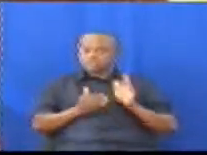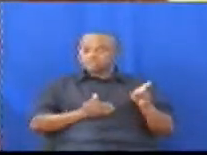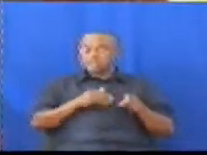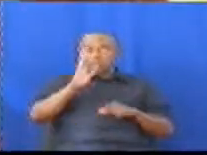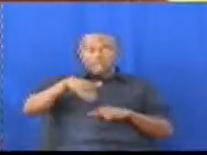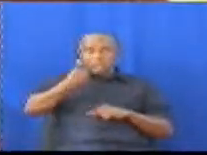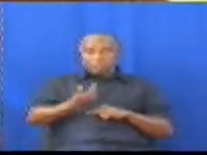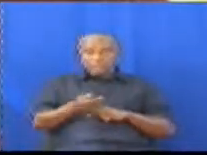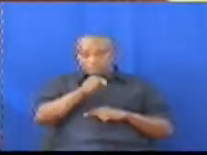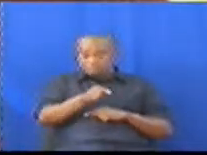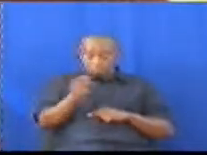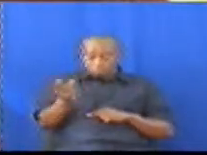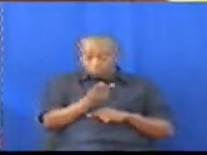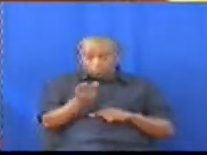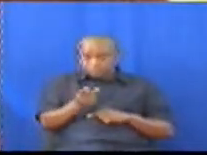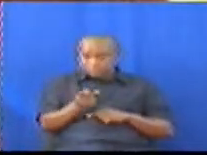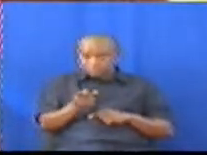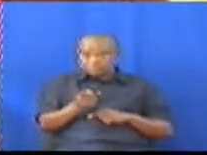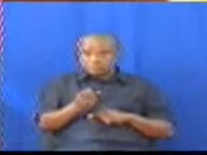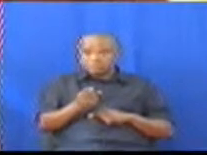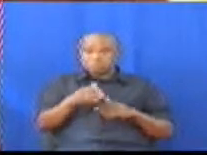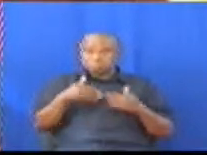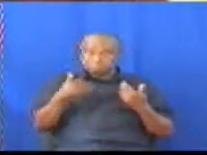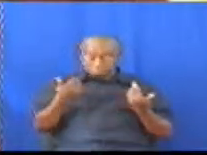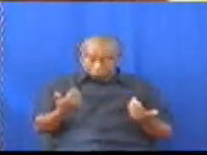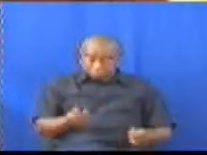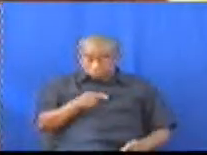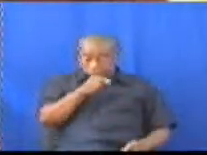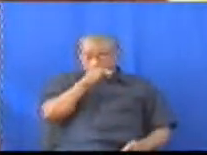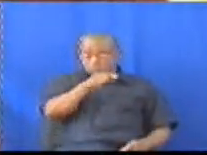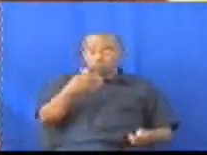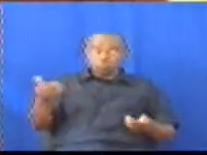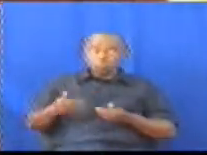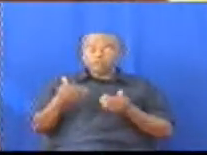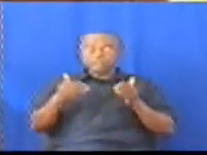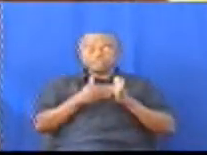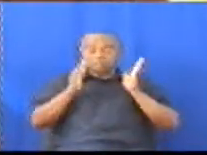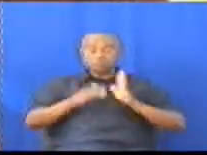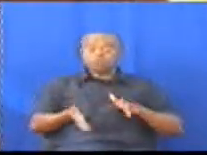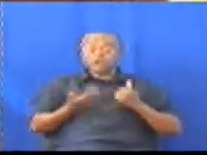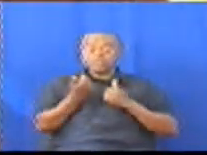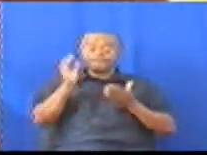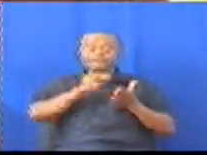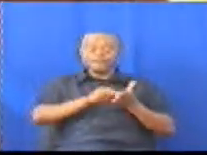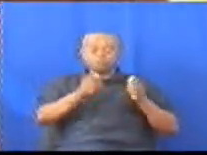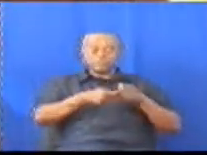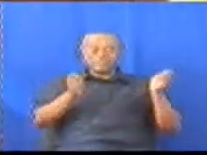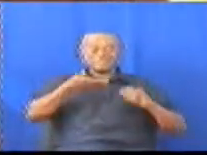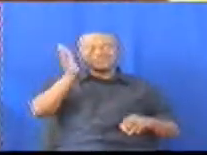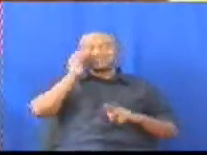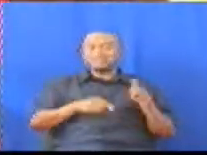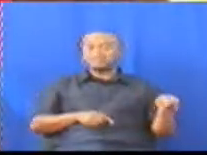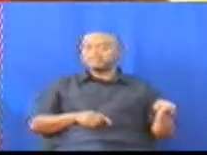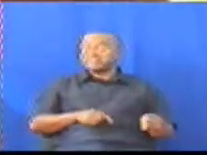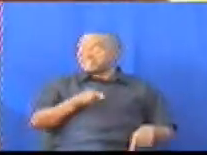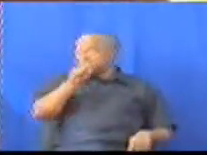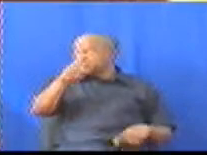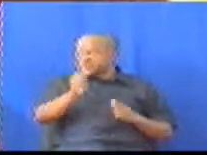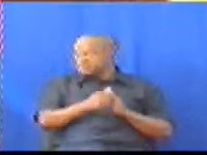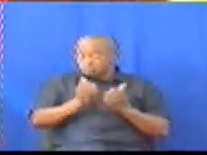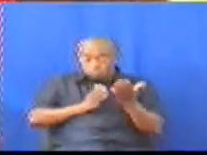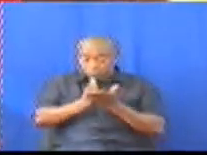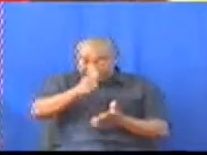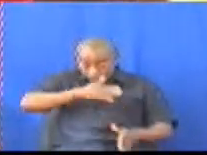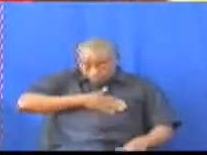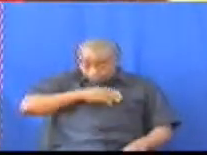hapo AG anaweza kagazeti ikawa sheria ikaanza kutumika. Vitu ambavyo havipiti kwa sisi wabunge ambao